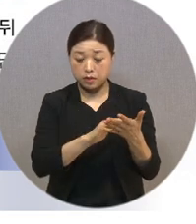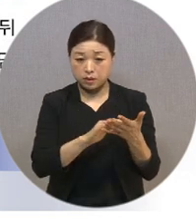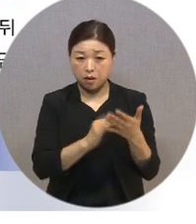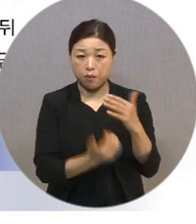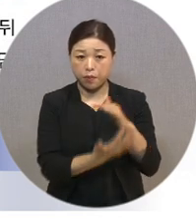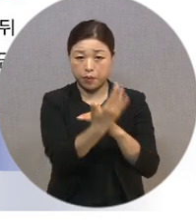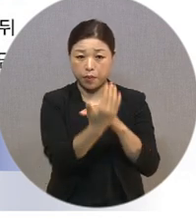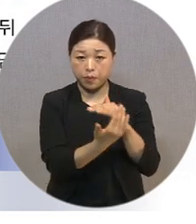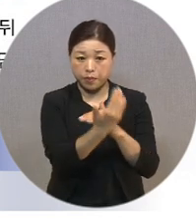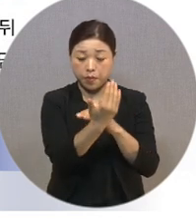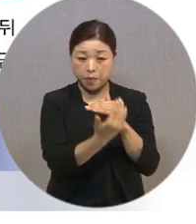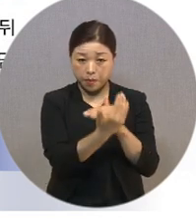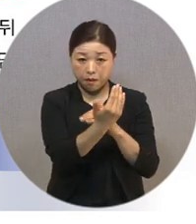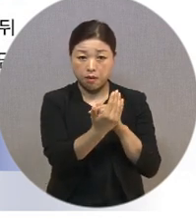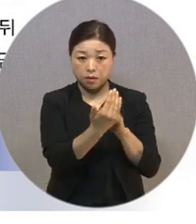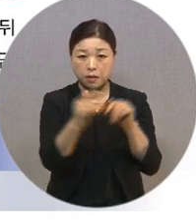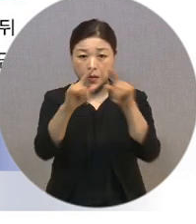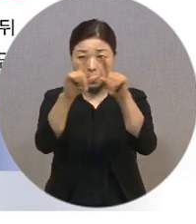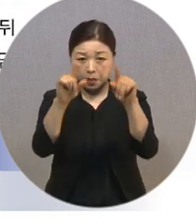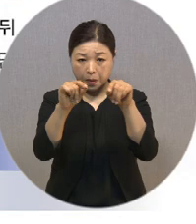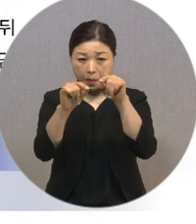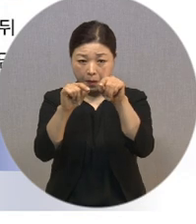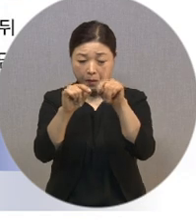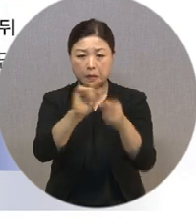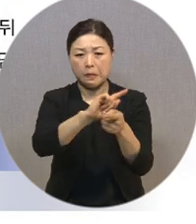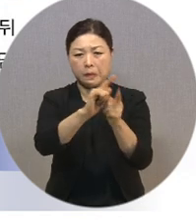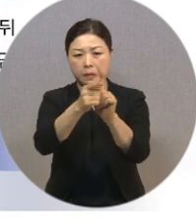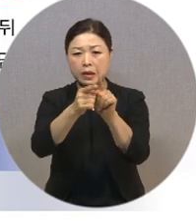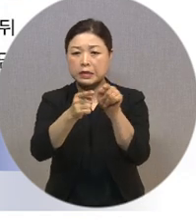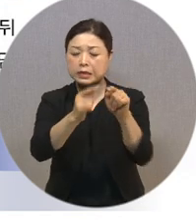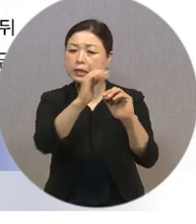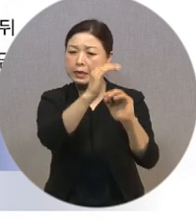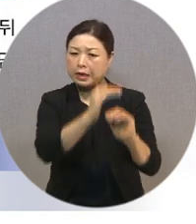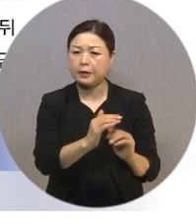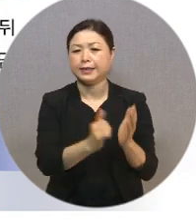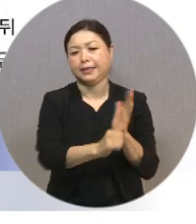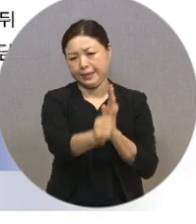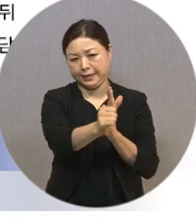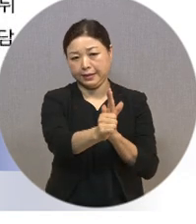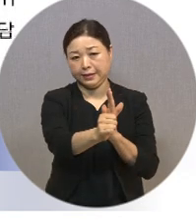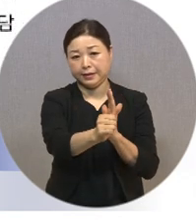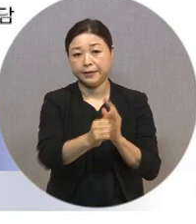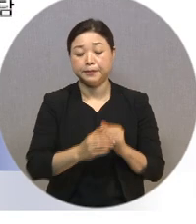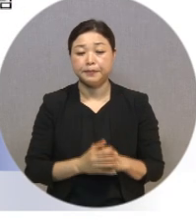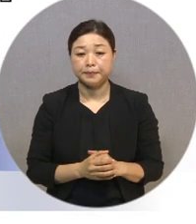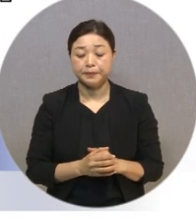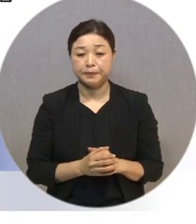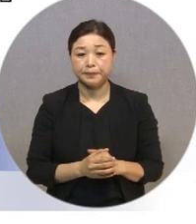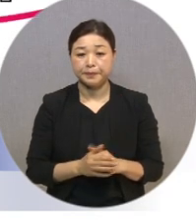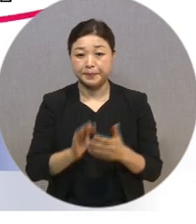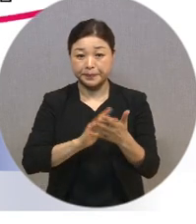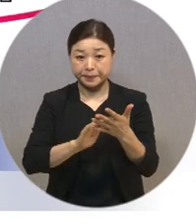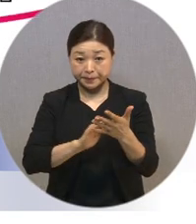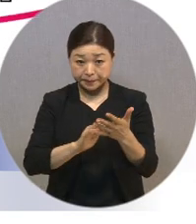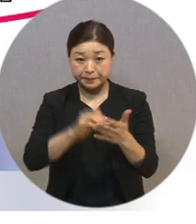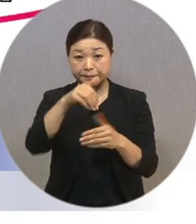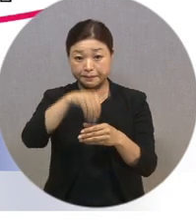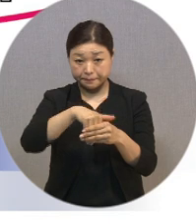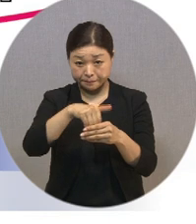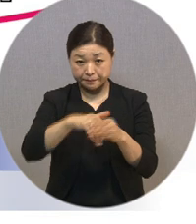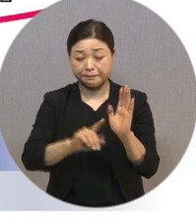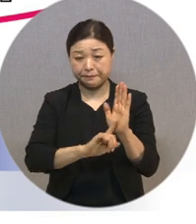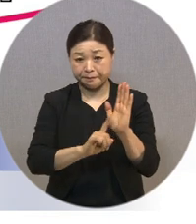접근성 바코드 표시로 대체할 수 있 있도록하는 내용을 삭제토록 했고 특히 점자형 선거